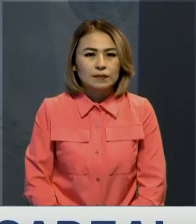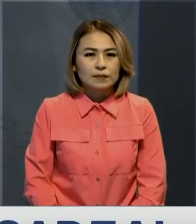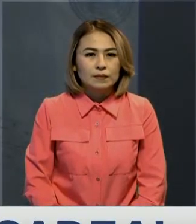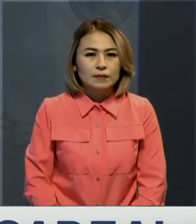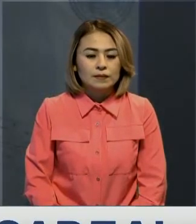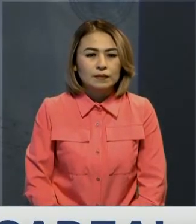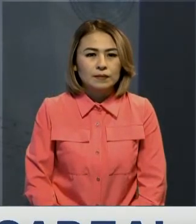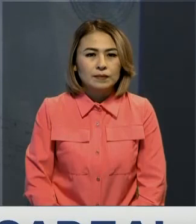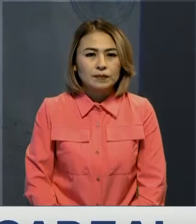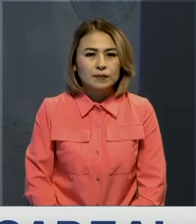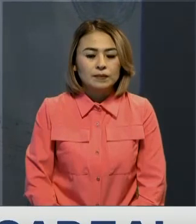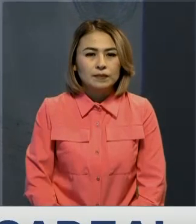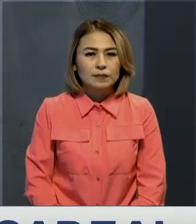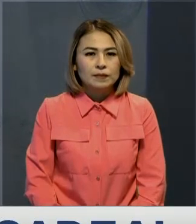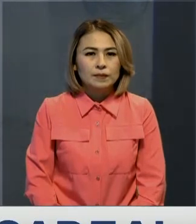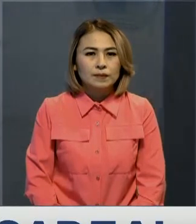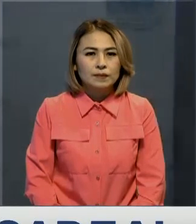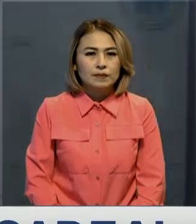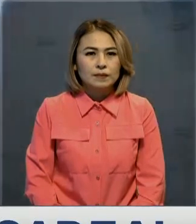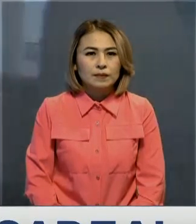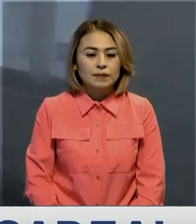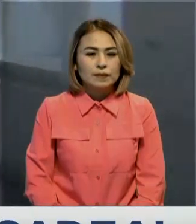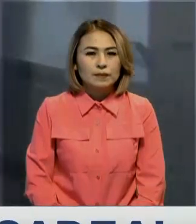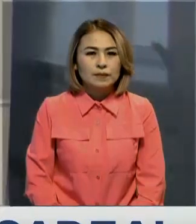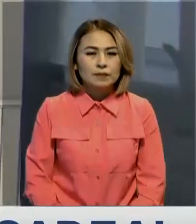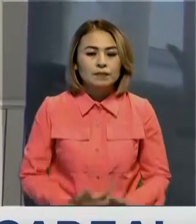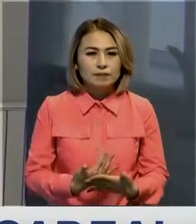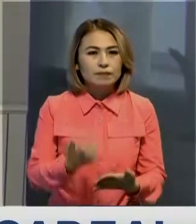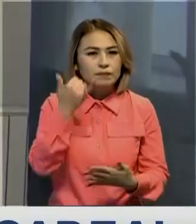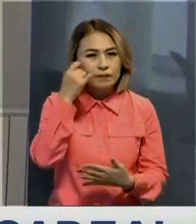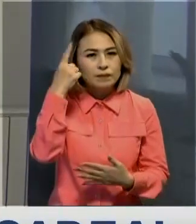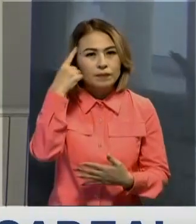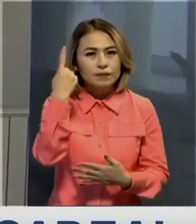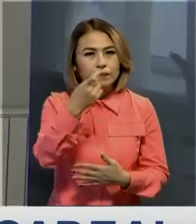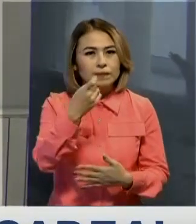Дереу болады. Жақсы, рахмет. Міне осындай дабыл нүктелерін